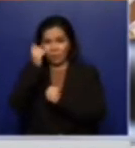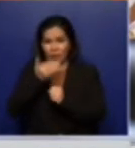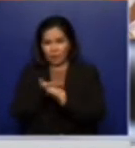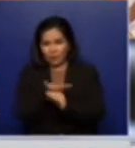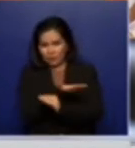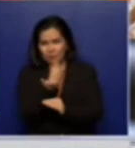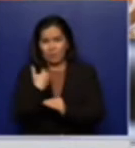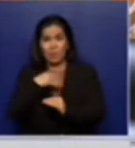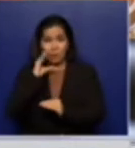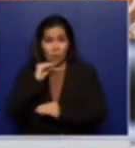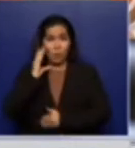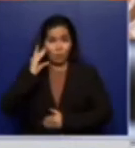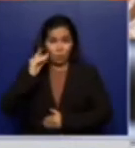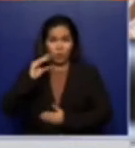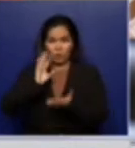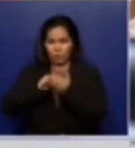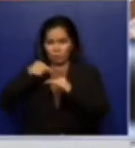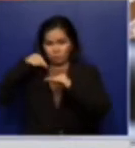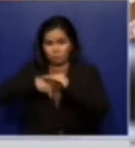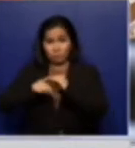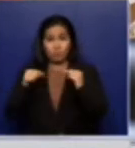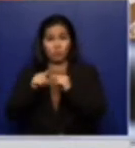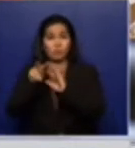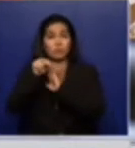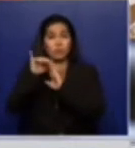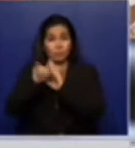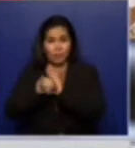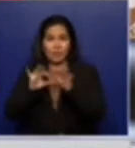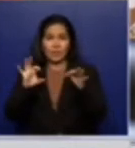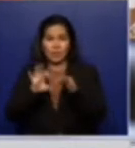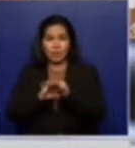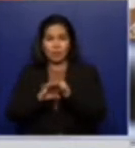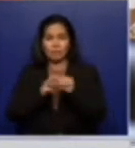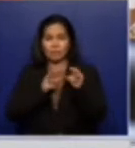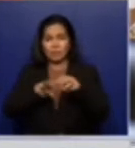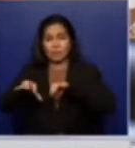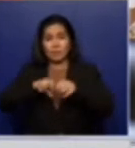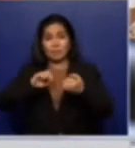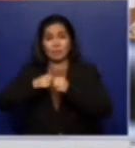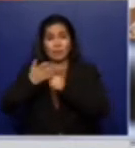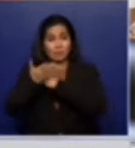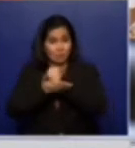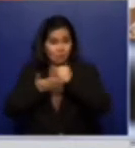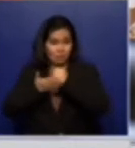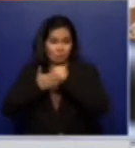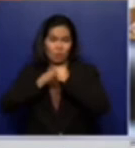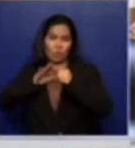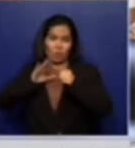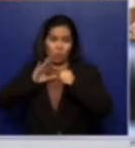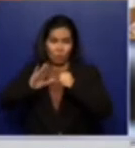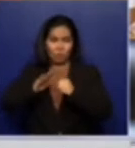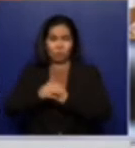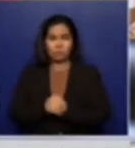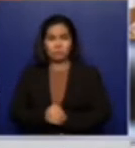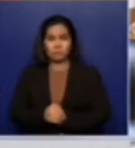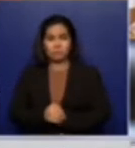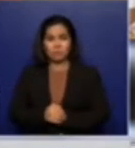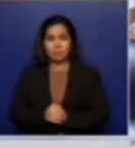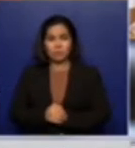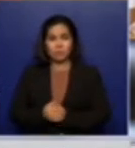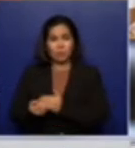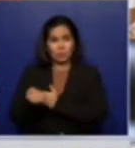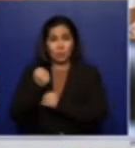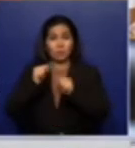แล้วพรุ่งนี้เขาจะมาลงรายละเอียดเรื่องนโยบายเกี่ยวกับท่านปราบปรามยาเสพติดในนโยบายความมั่นคงในข้อที่